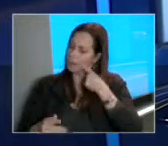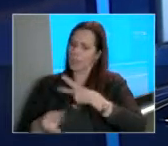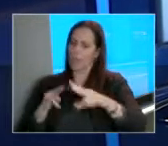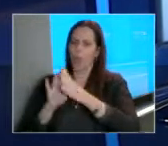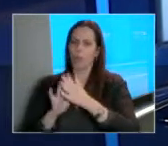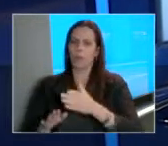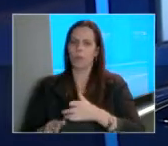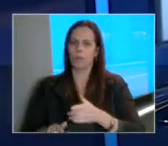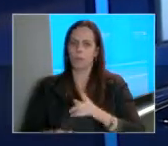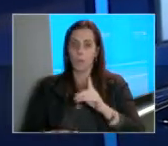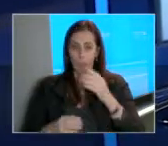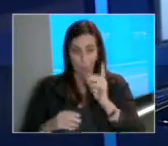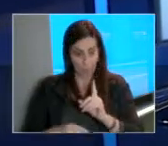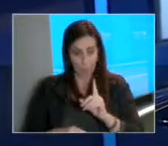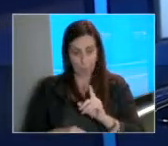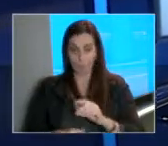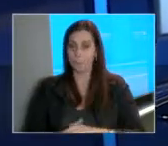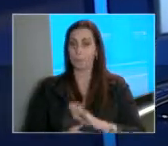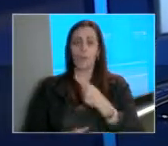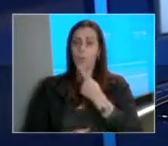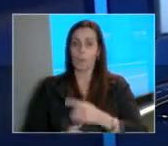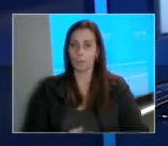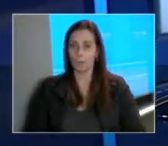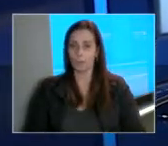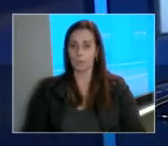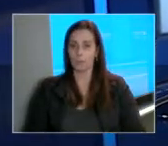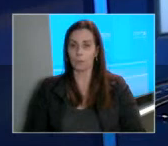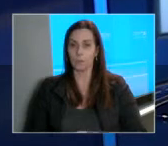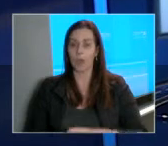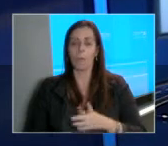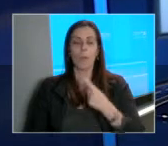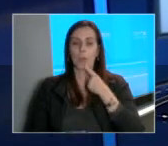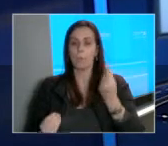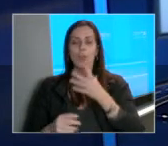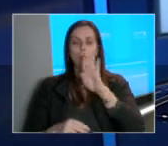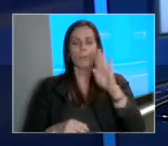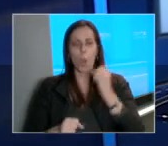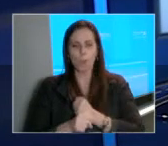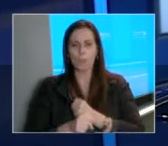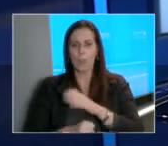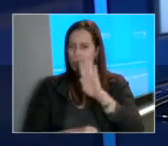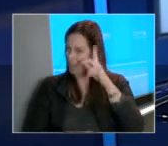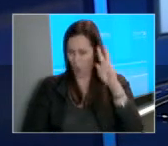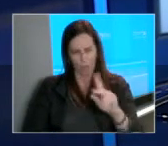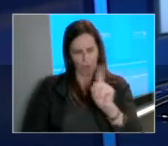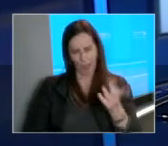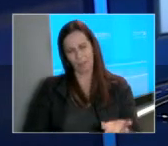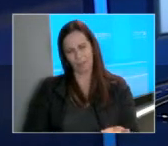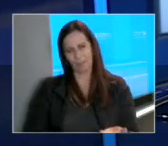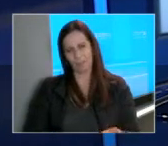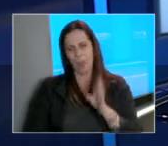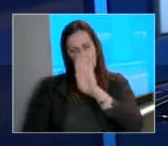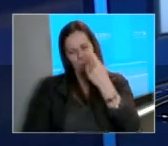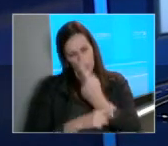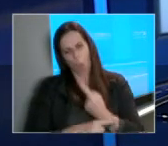הכל, אני מפרק לכם את הטיעון. שנייה, בעירה. מה? בואי רגע נדבר על מה שהוא עושה. הוא הרי לא פרייר. ביבי, הוא תותח.